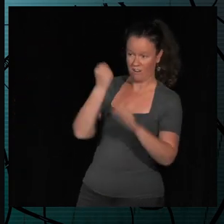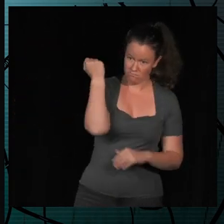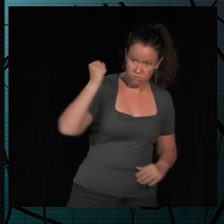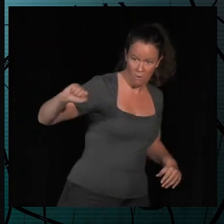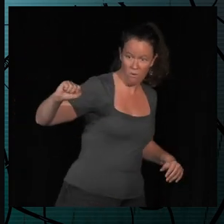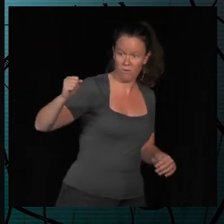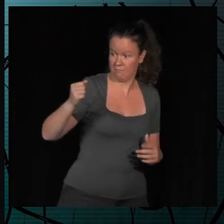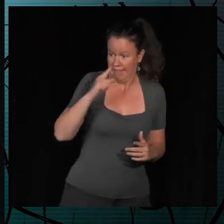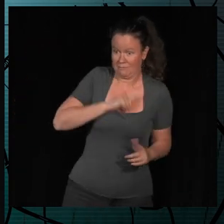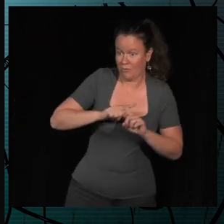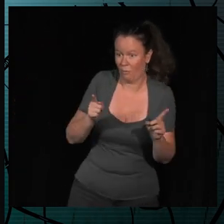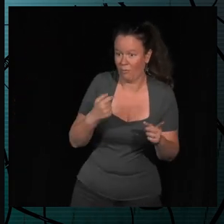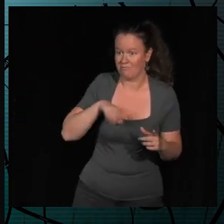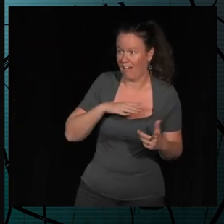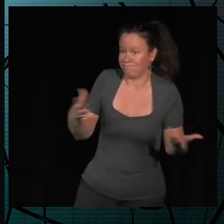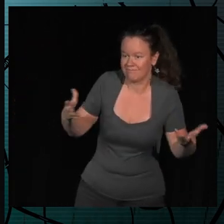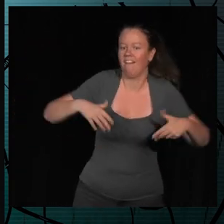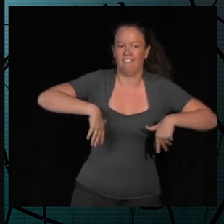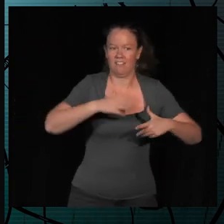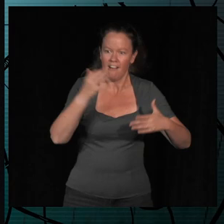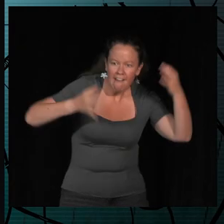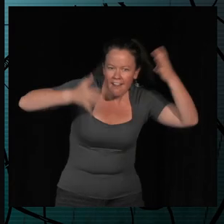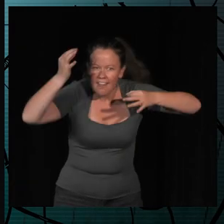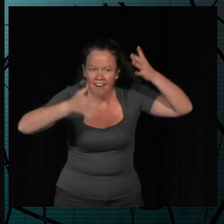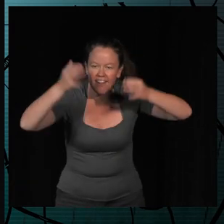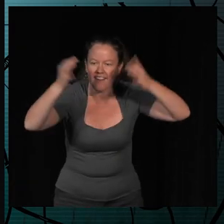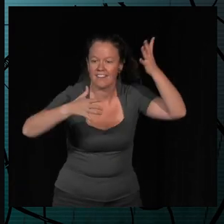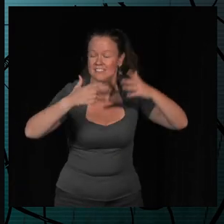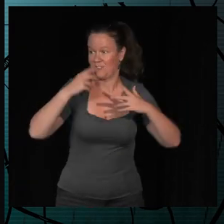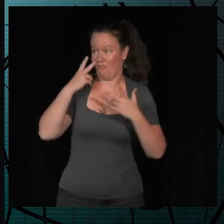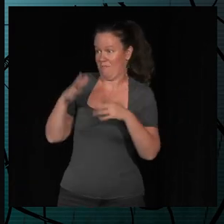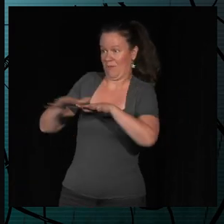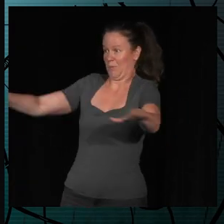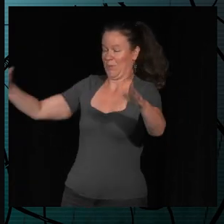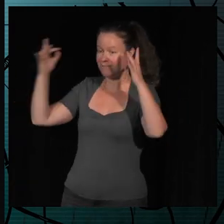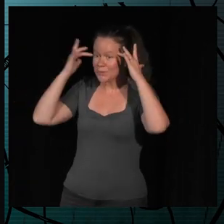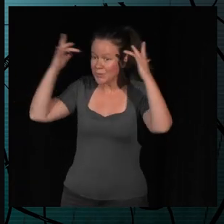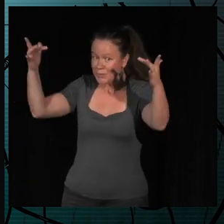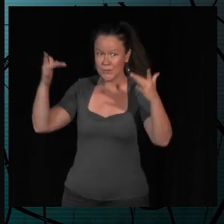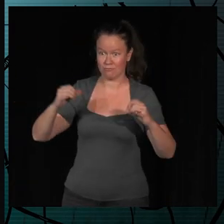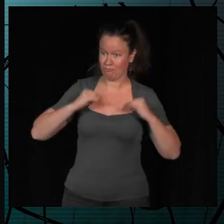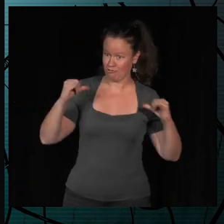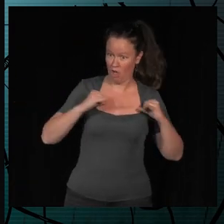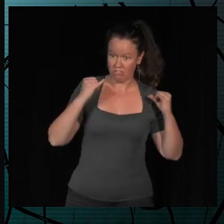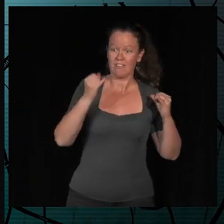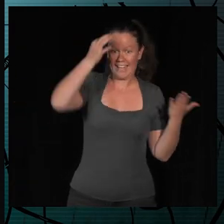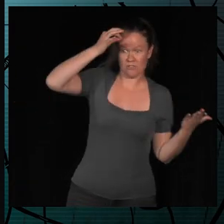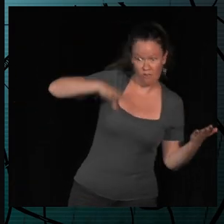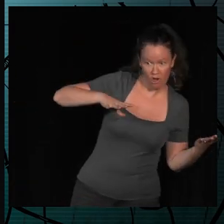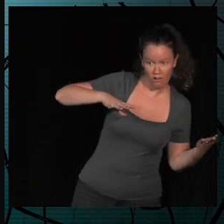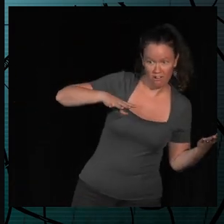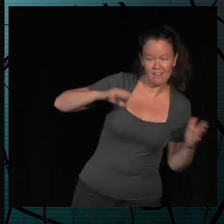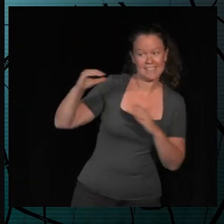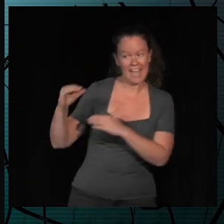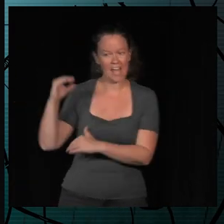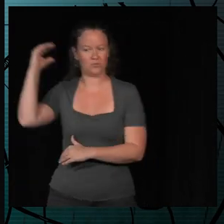qui et dans toutes les cultures les jeunes innovent et les adultes perfectionne la création